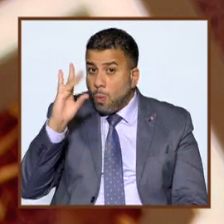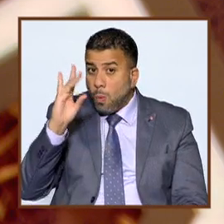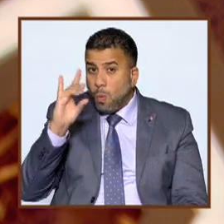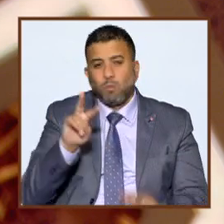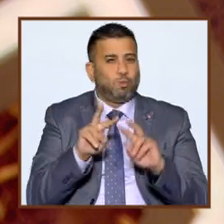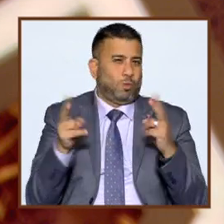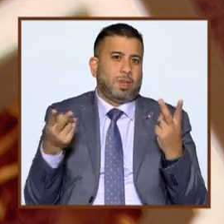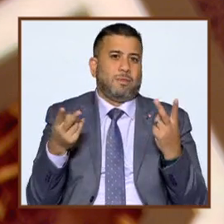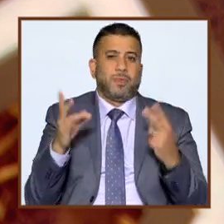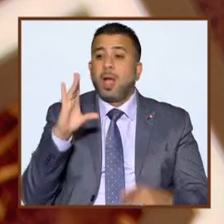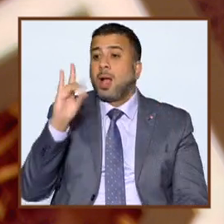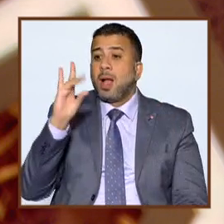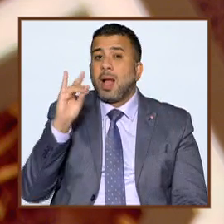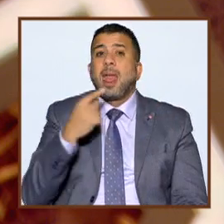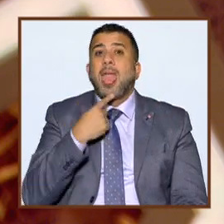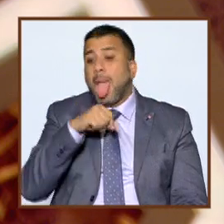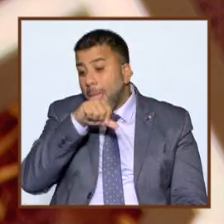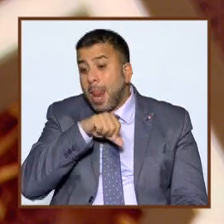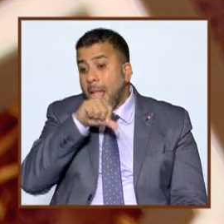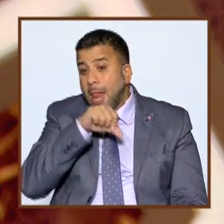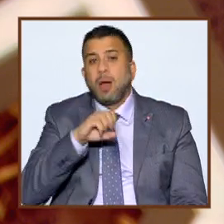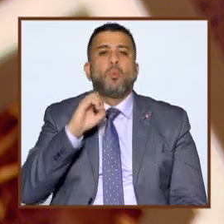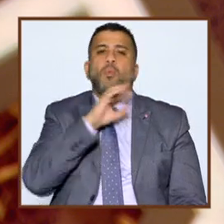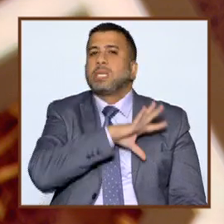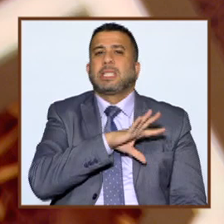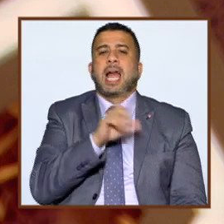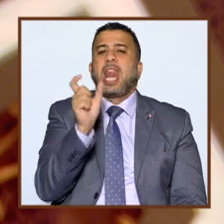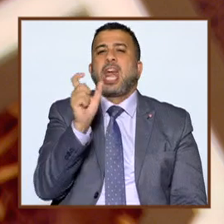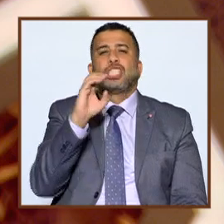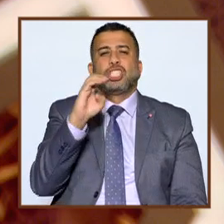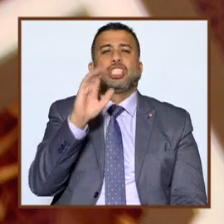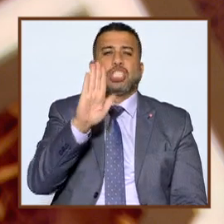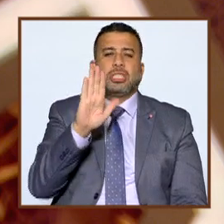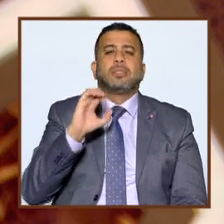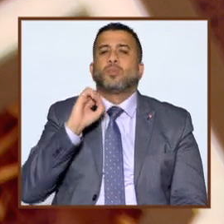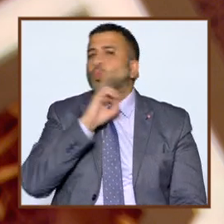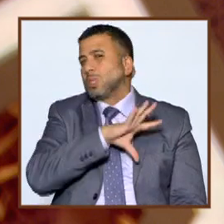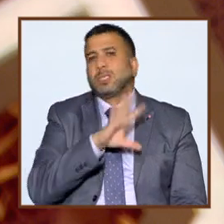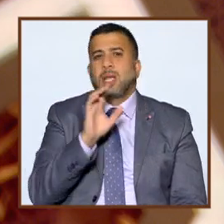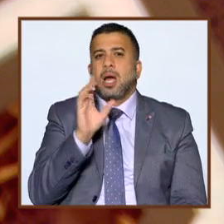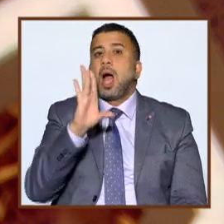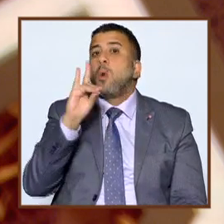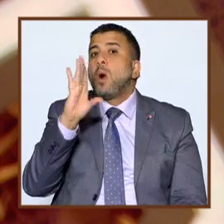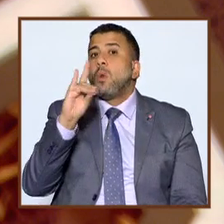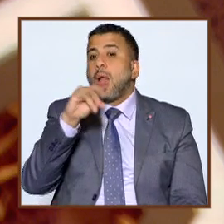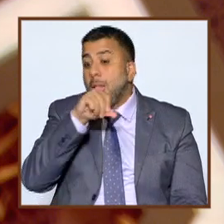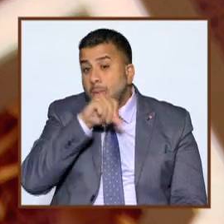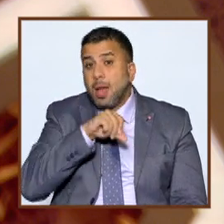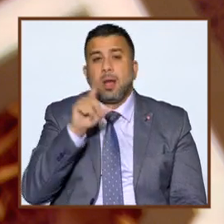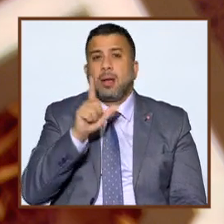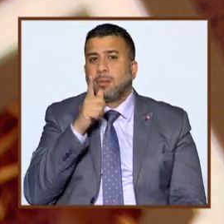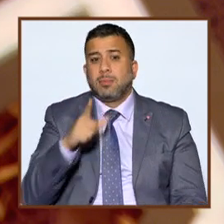فما يخص لعاب الكلب فهو نجس، وصح عن النبي عليه الصلاة والسلام أنه قال طهور